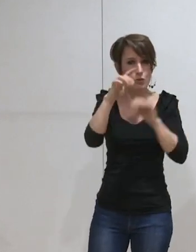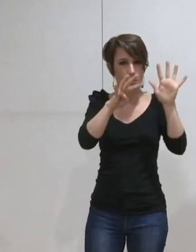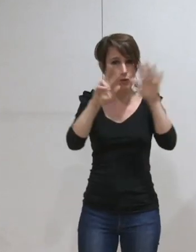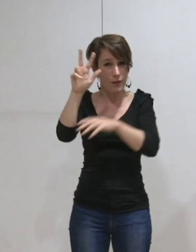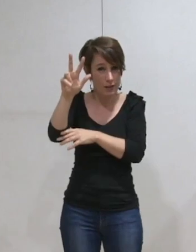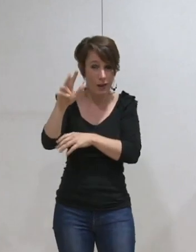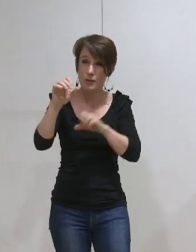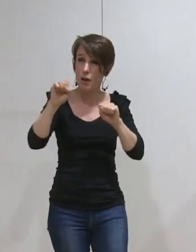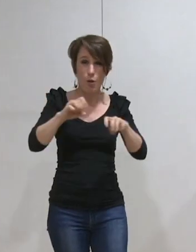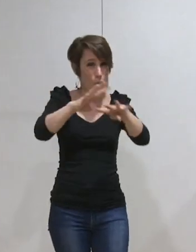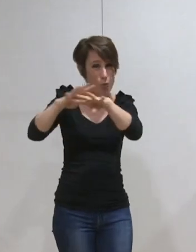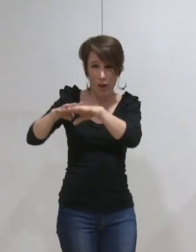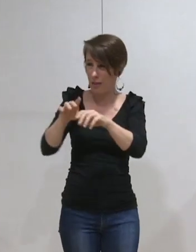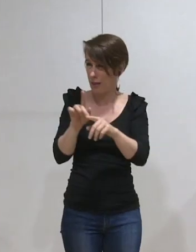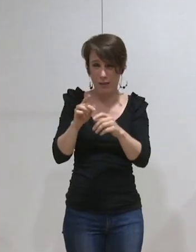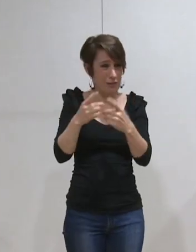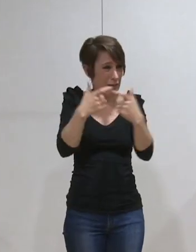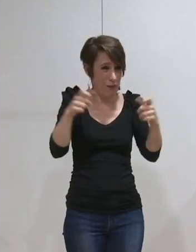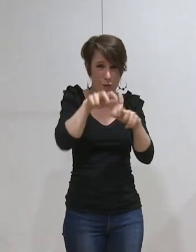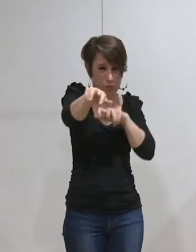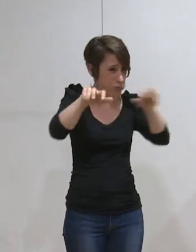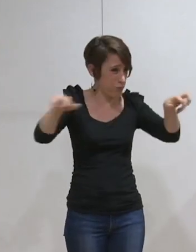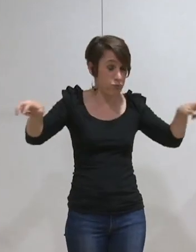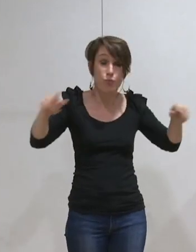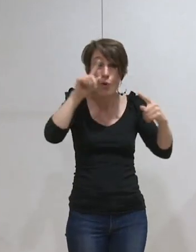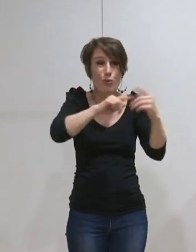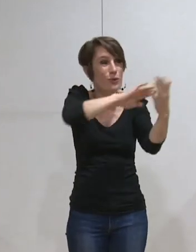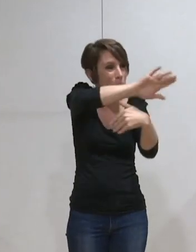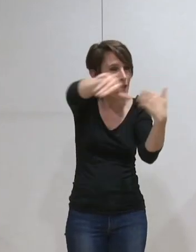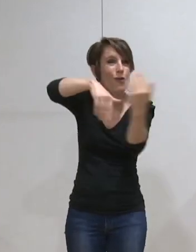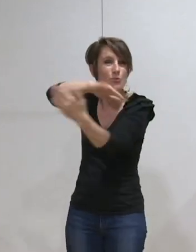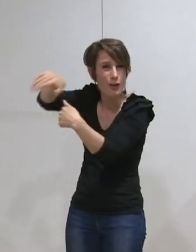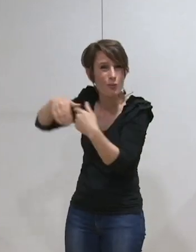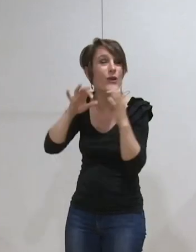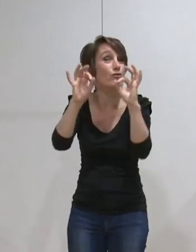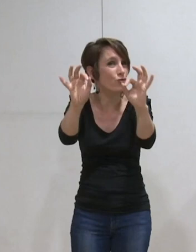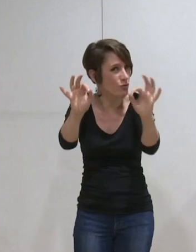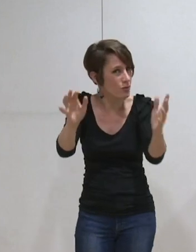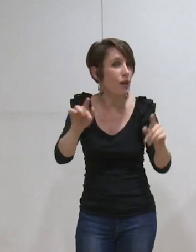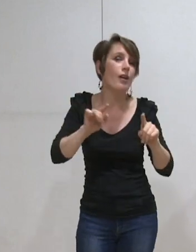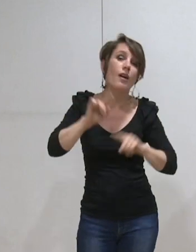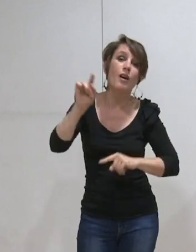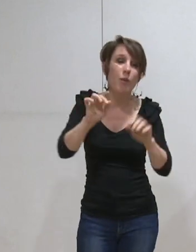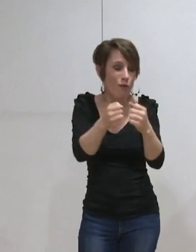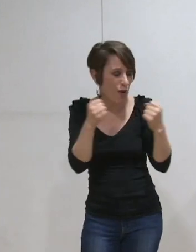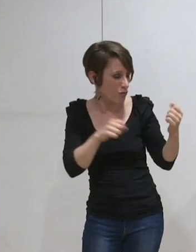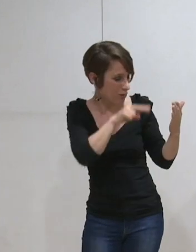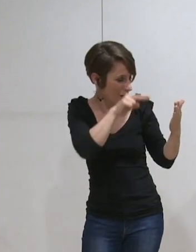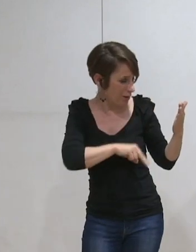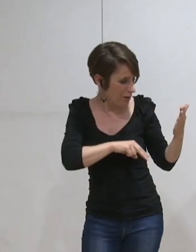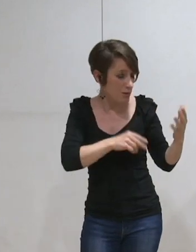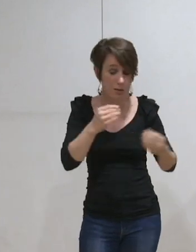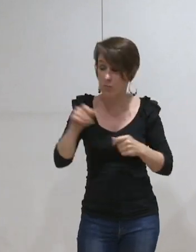quartiers pour améliorer la mixité sociale et contrairement à ce qu'on entend parfois ce qu'on voit parfois dans la presse dans